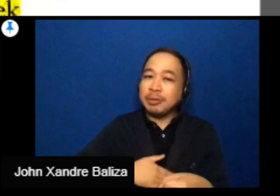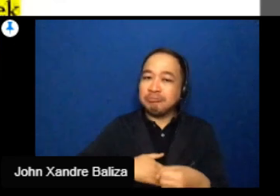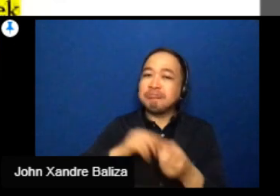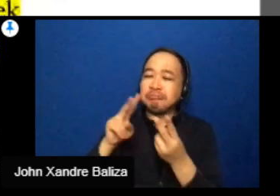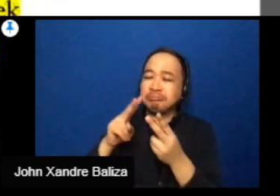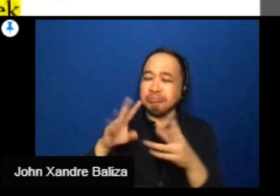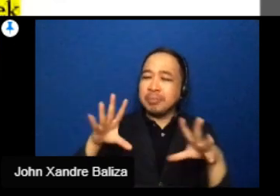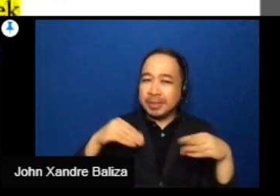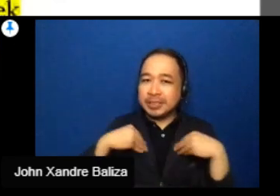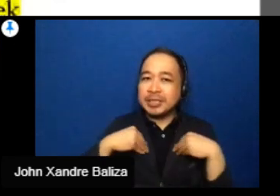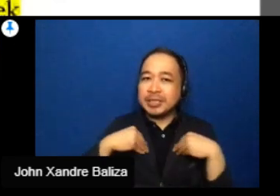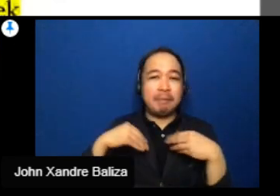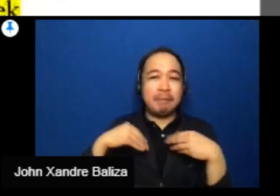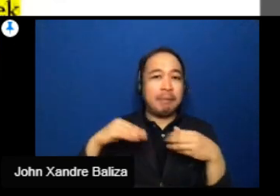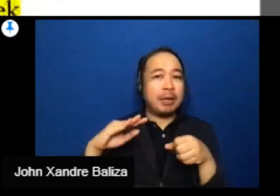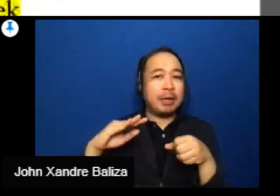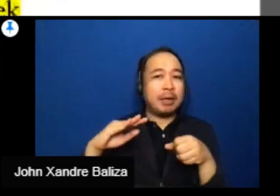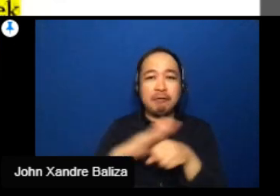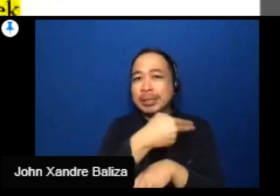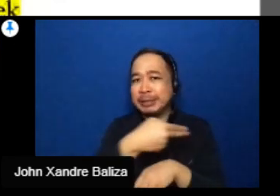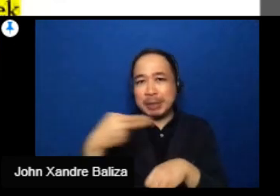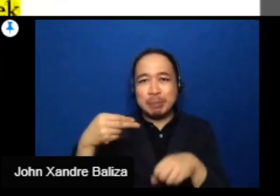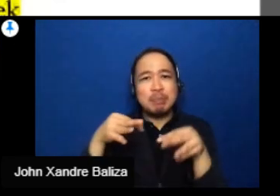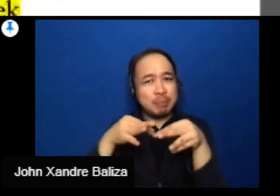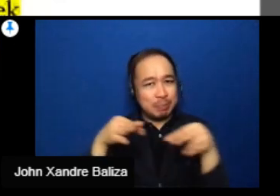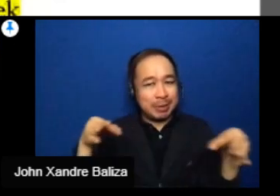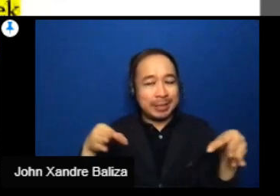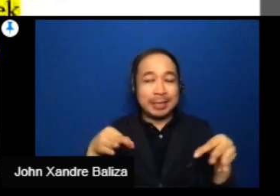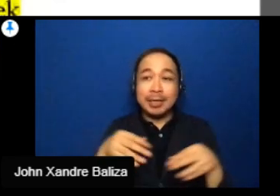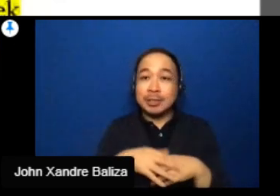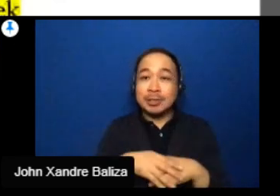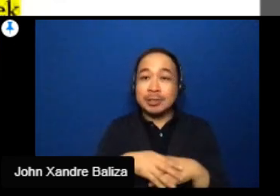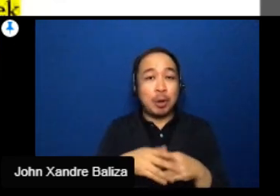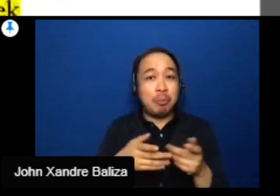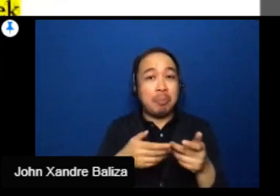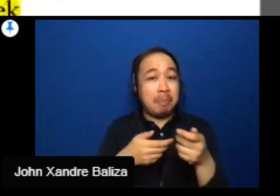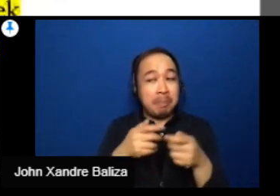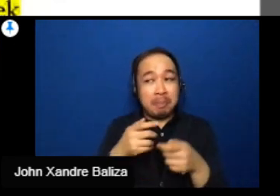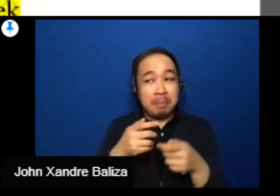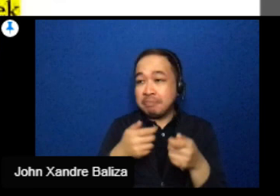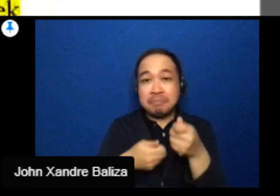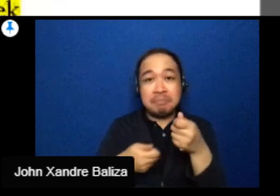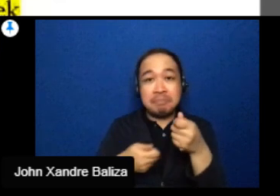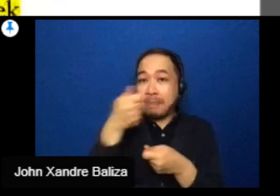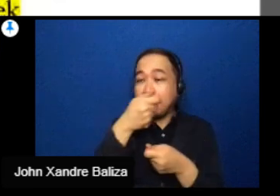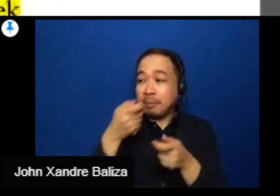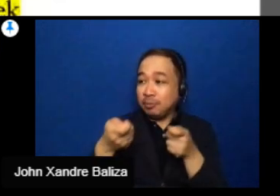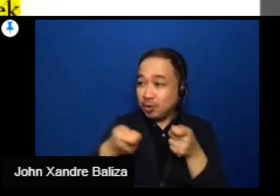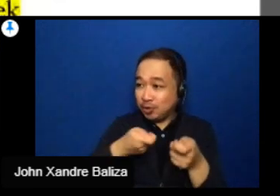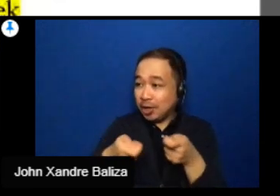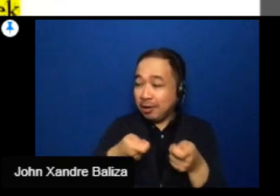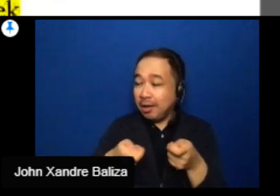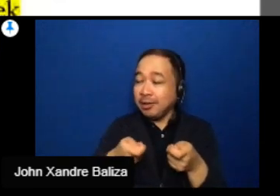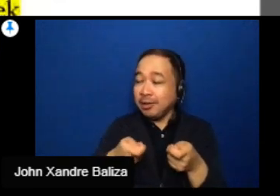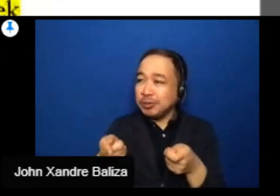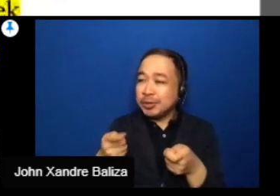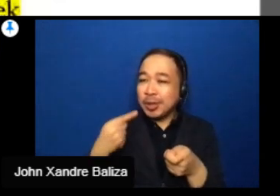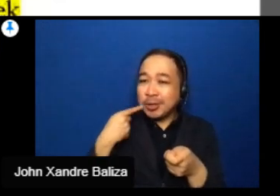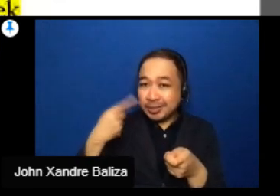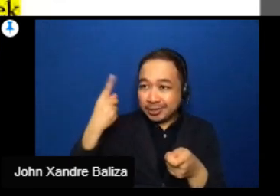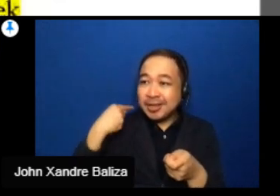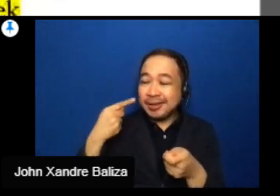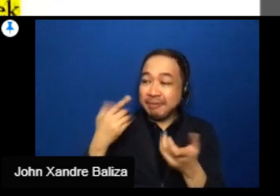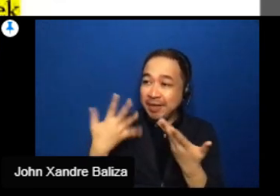主席女士也提到了昨天和伊朗代表团的一个consultation， 我们也想了解一